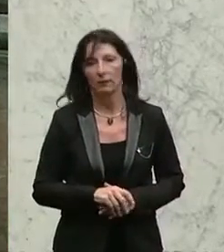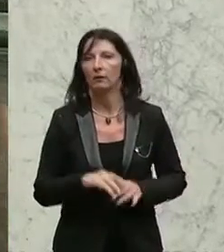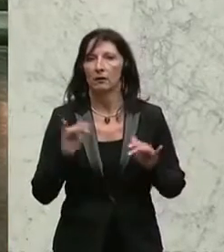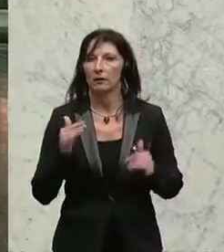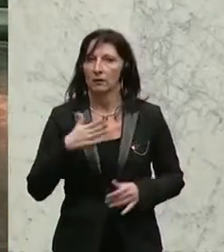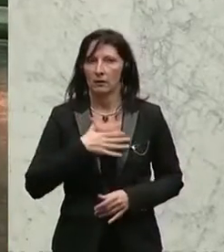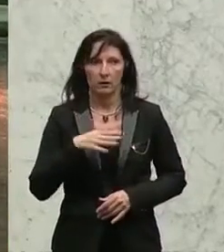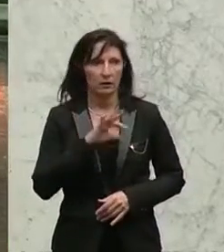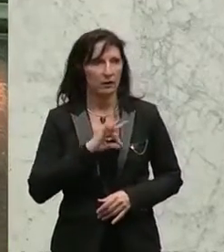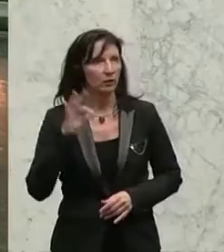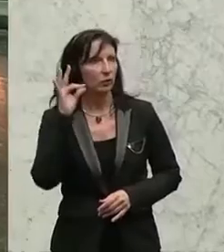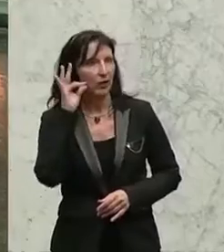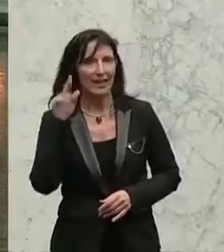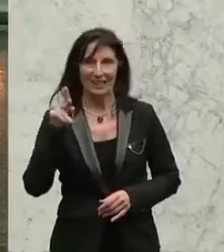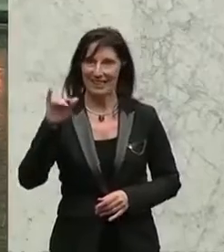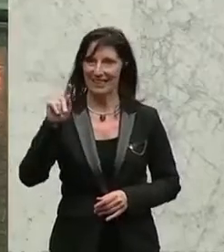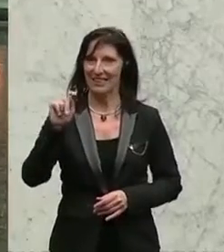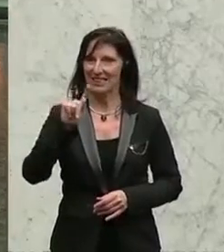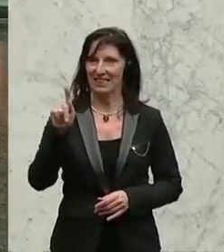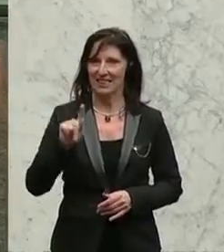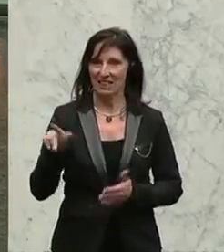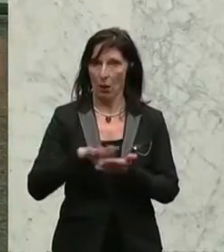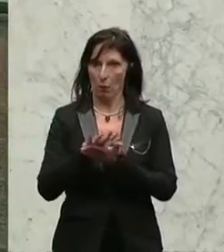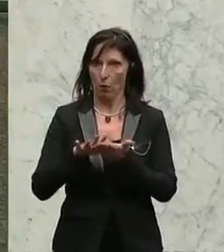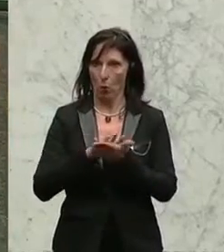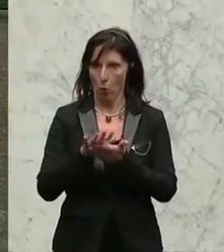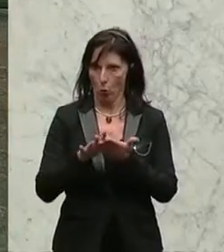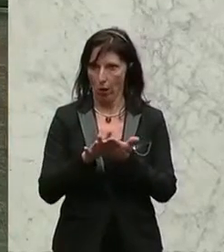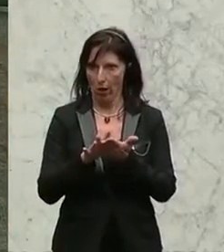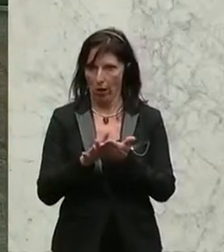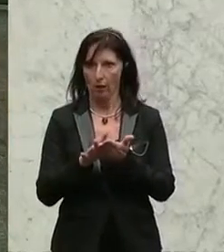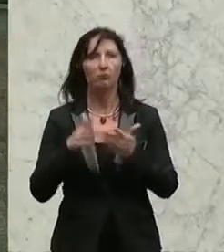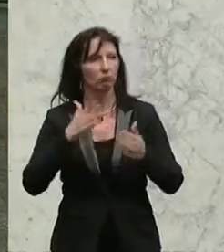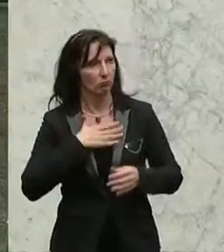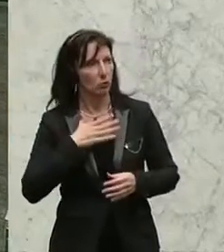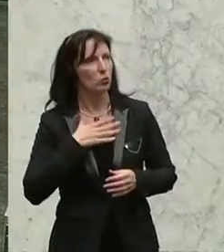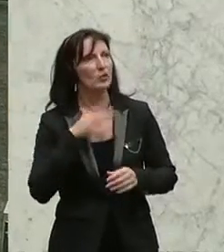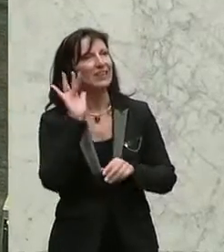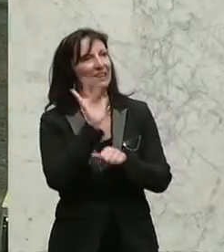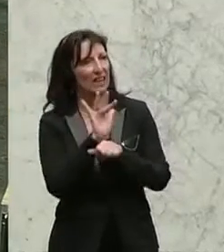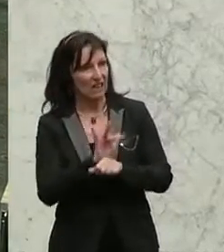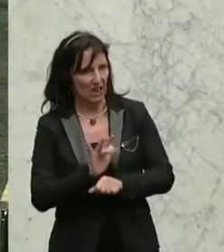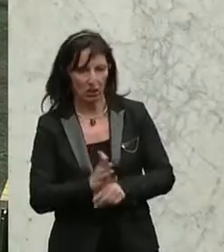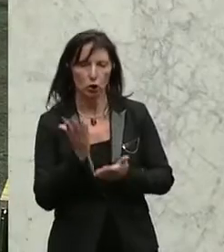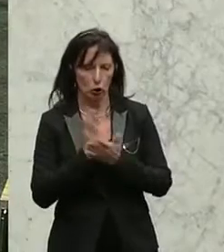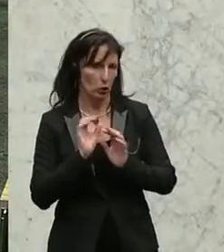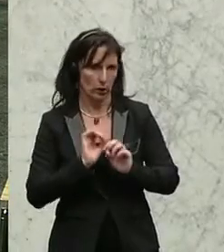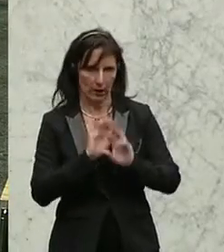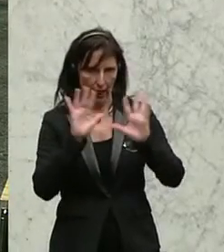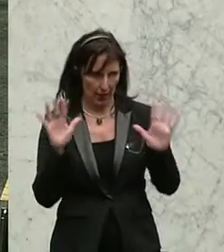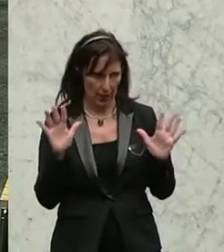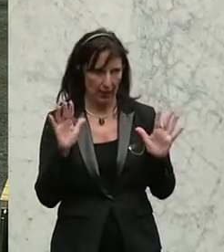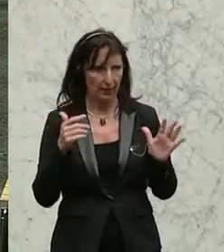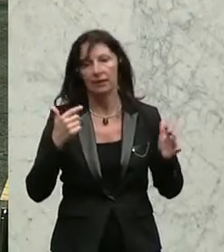meine Kollegin Anneliese Kitzmüller hat schon unsere Kritikpunkte hier an der 15a-Vereinbarung deutlich gemacht. Ich möchte